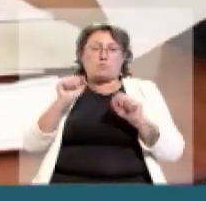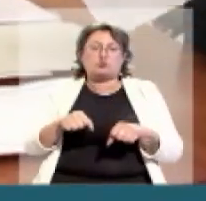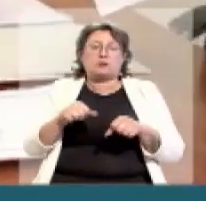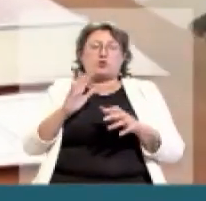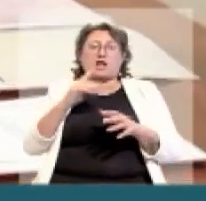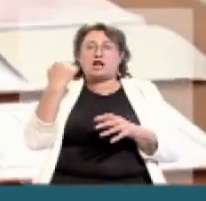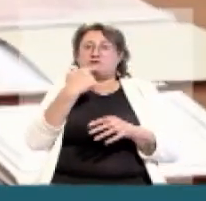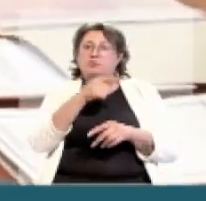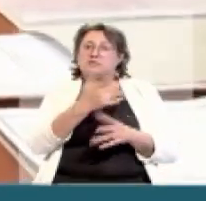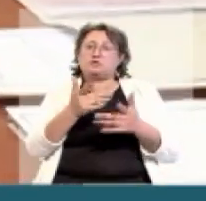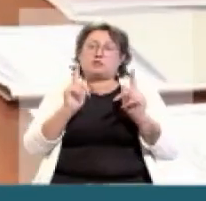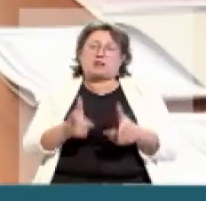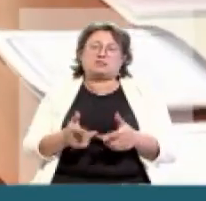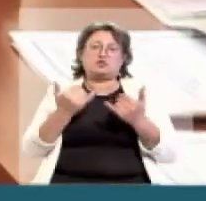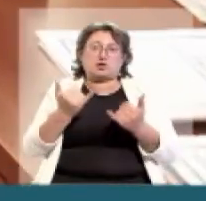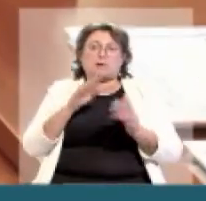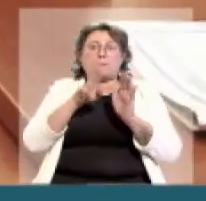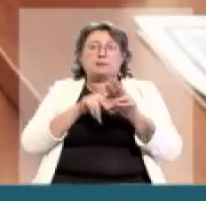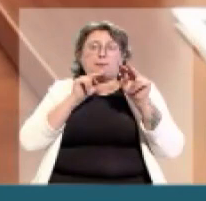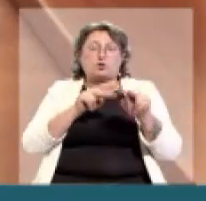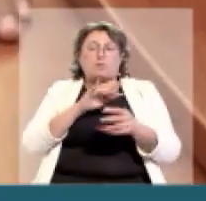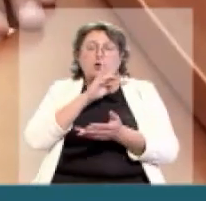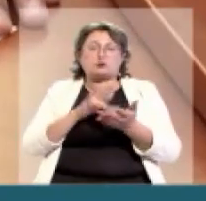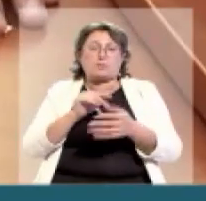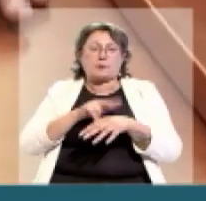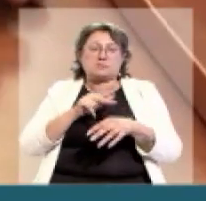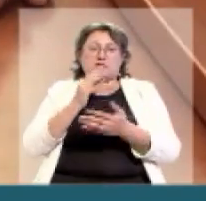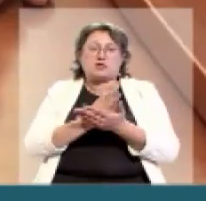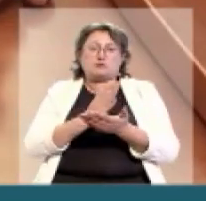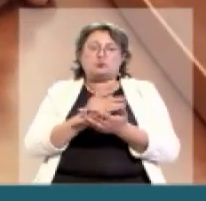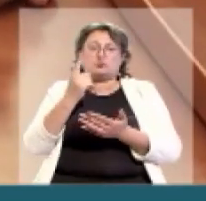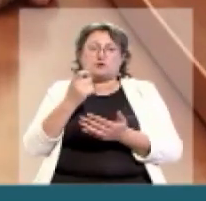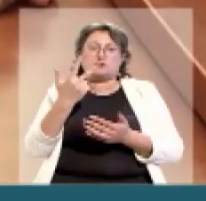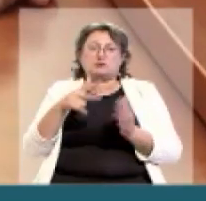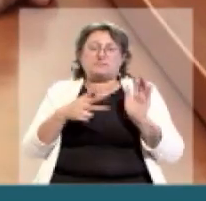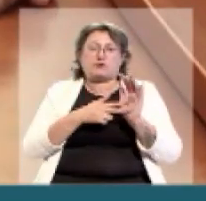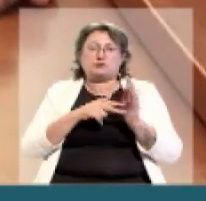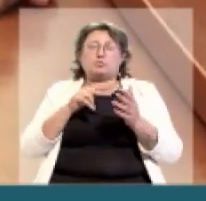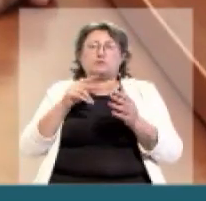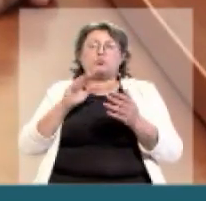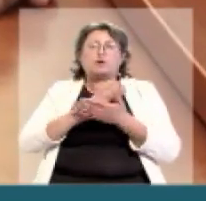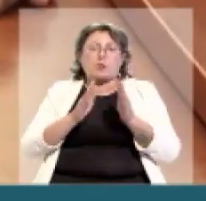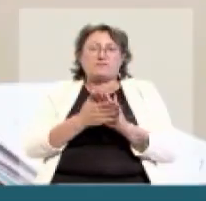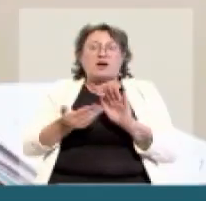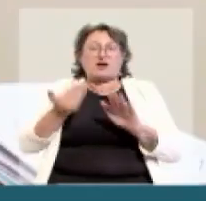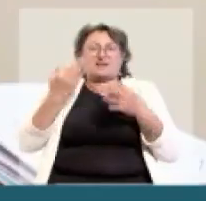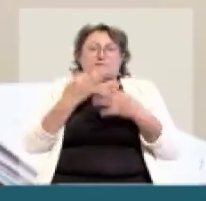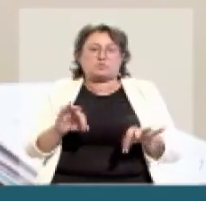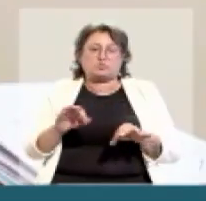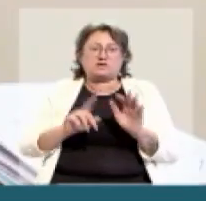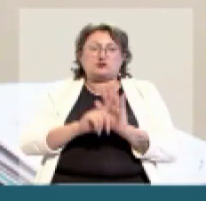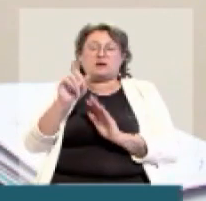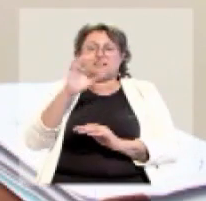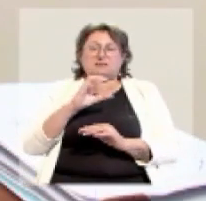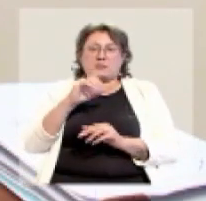только с личного согласия. Сейчас под наблюдением городской полиции находится 138 условно-освобожденных. С начала